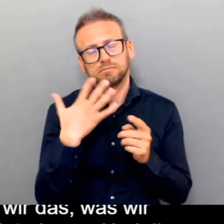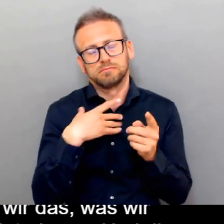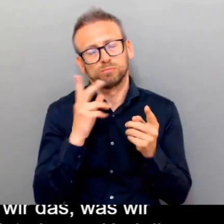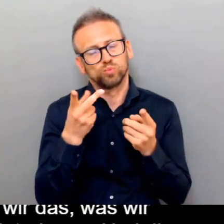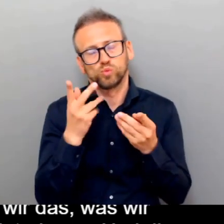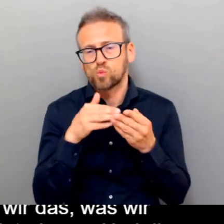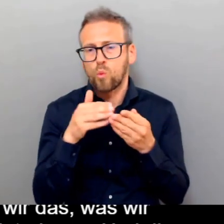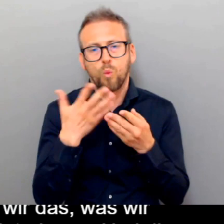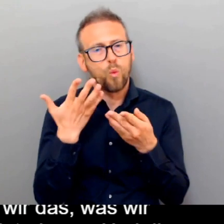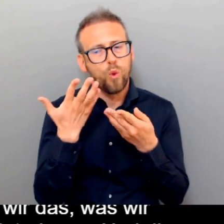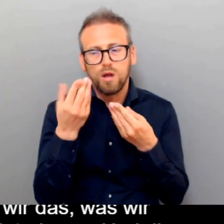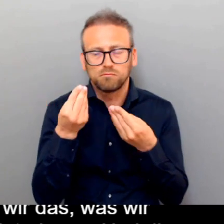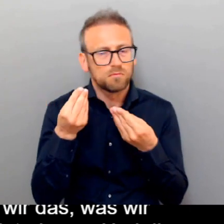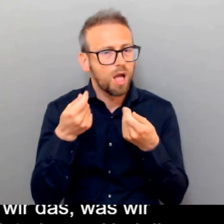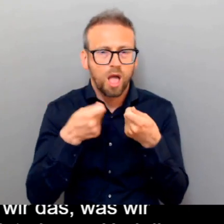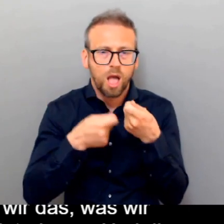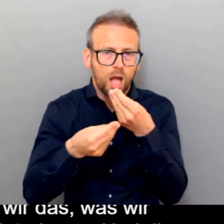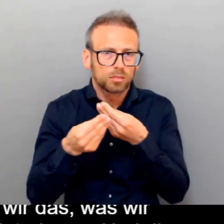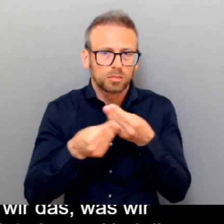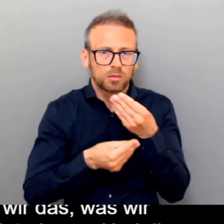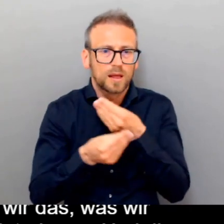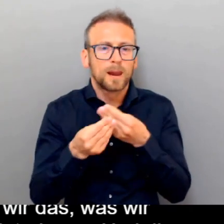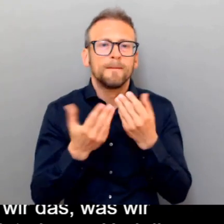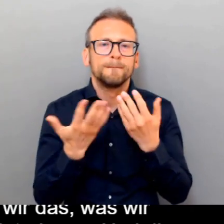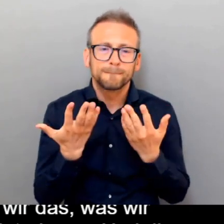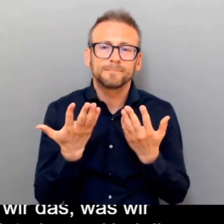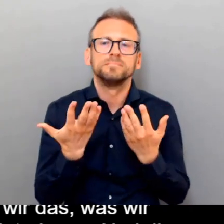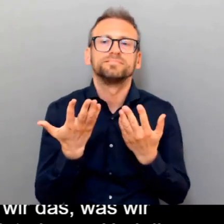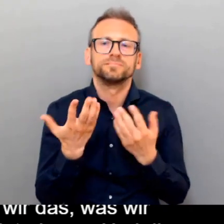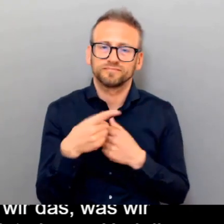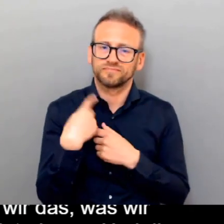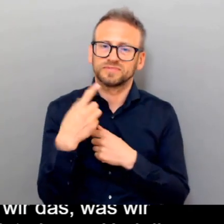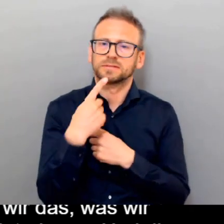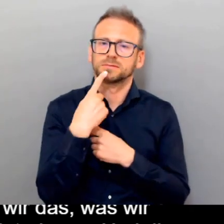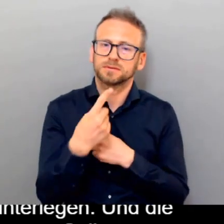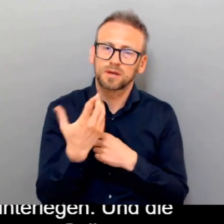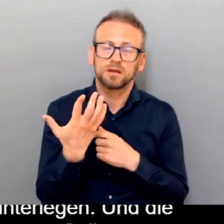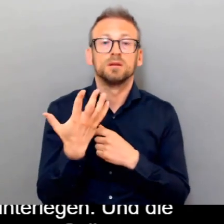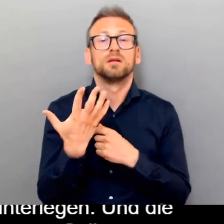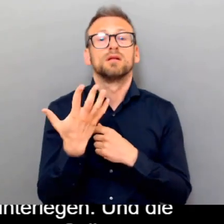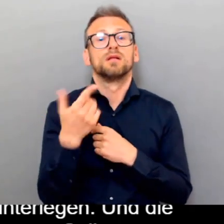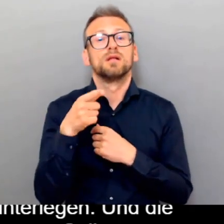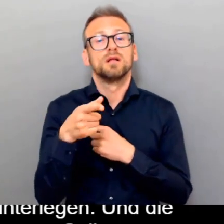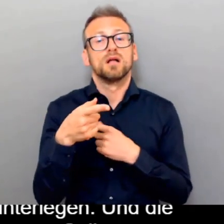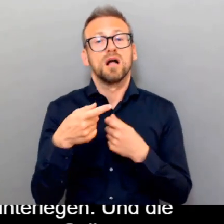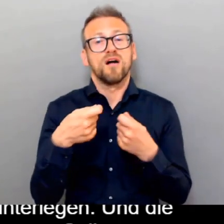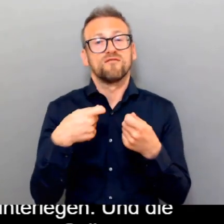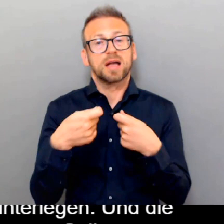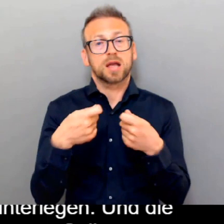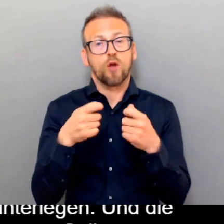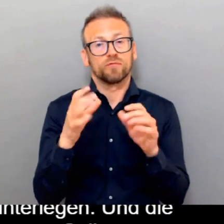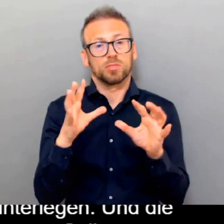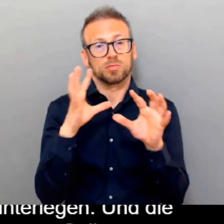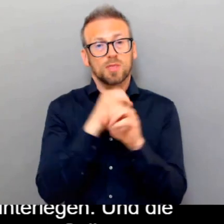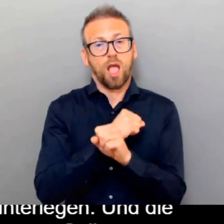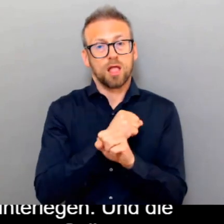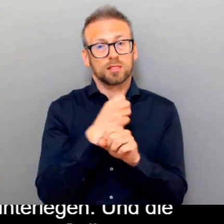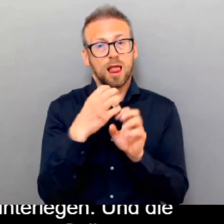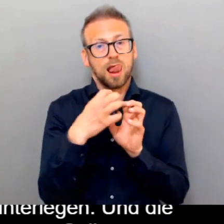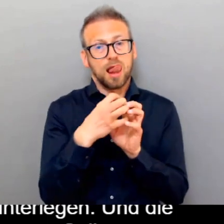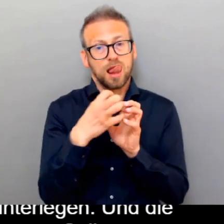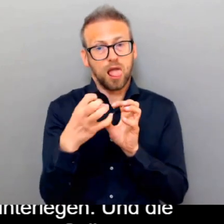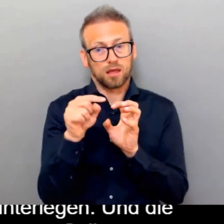Möglichkeit von längeren Verkaufsnächten während der Woche, um eben das Sonntagsschutzgebot hier nicht zu verletzen.